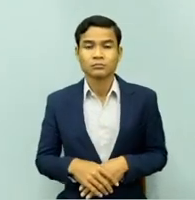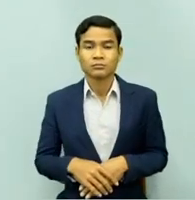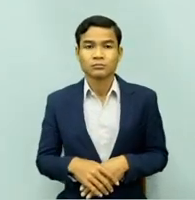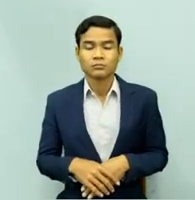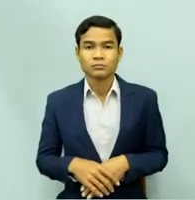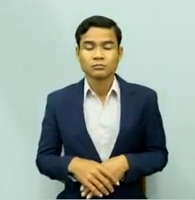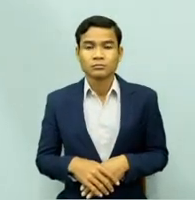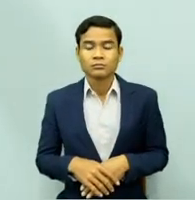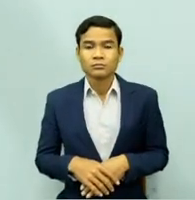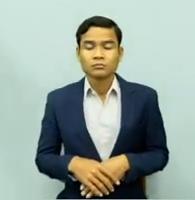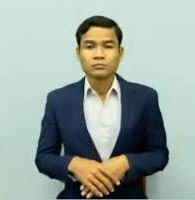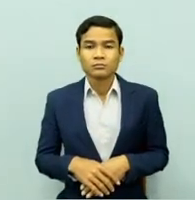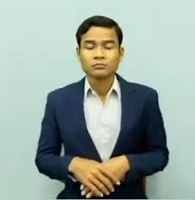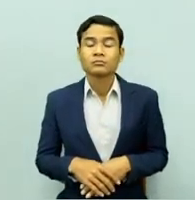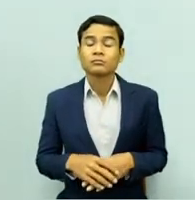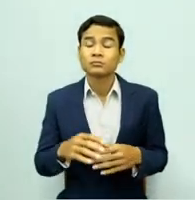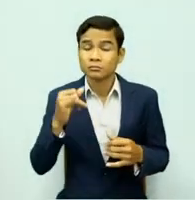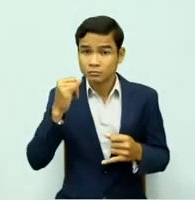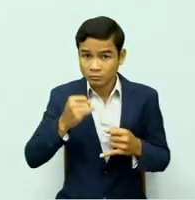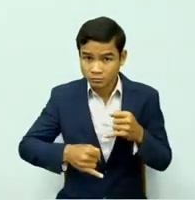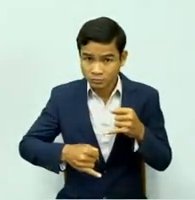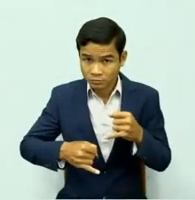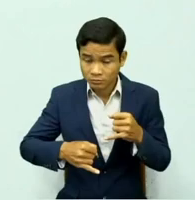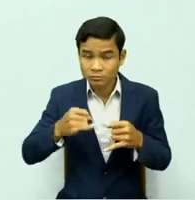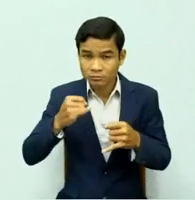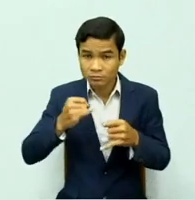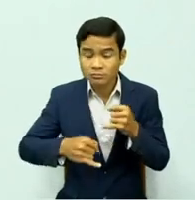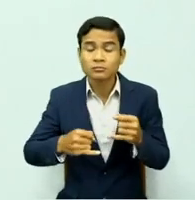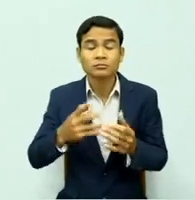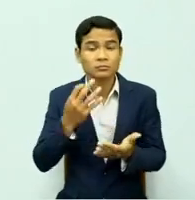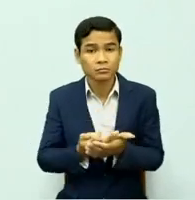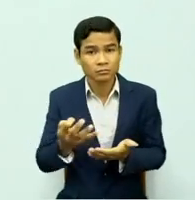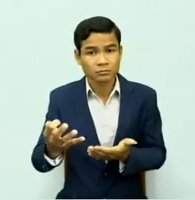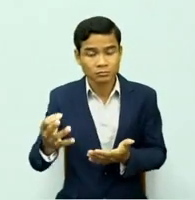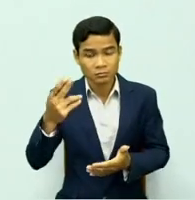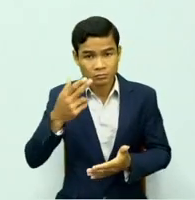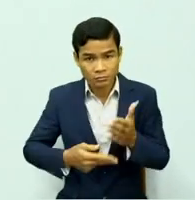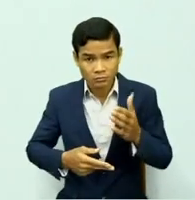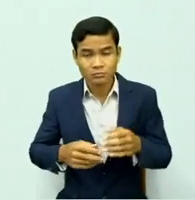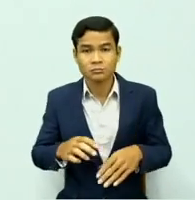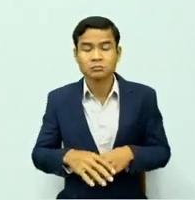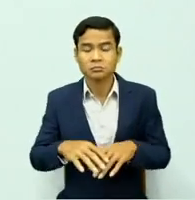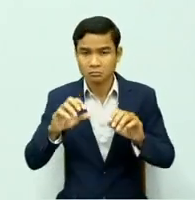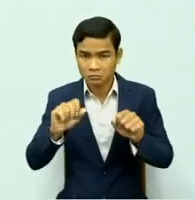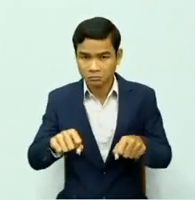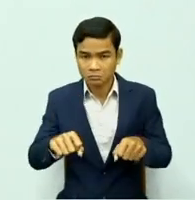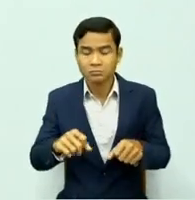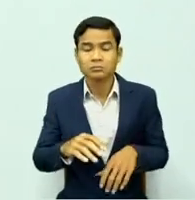កែវជ័រចុងក្រោយគេវត្ថុអីកូនណាច